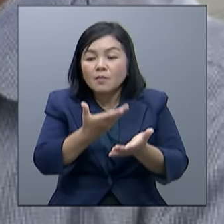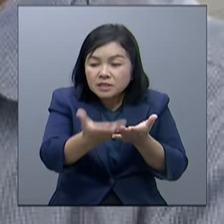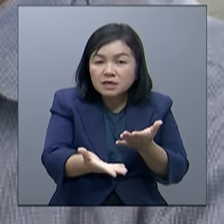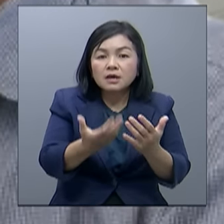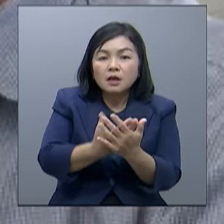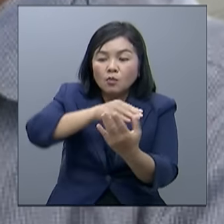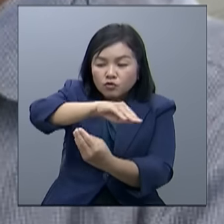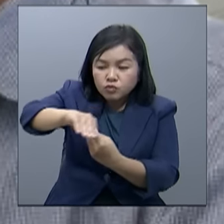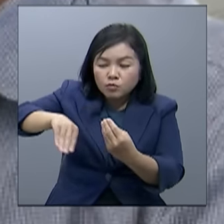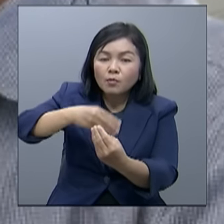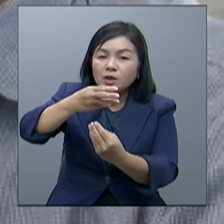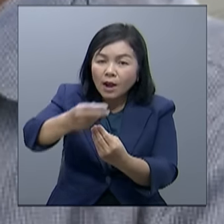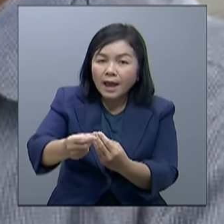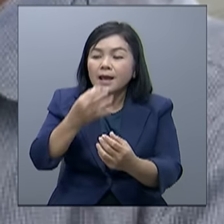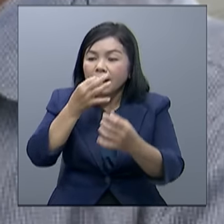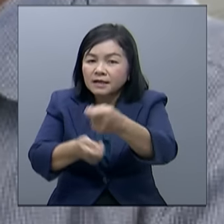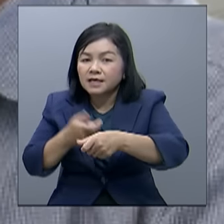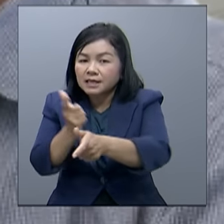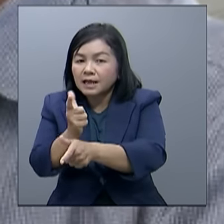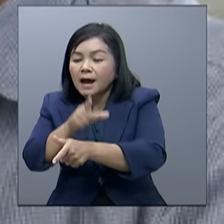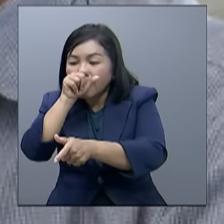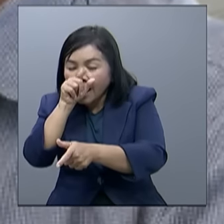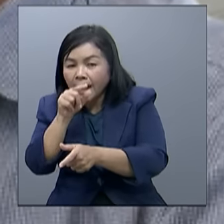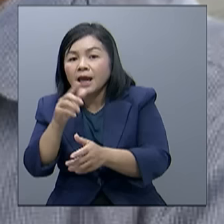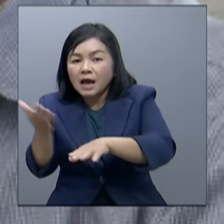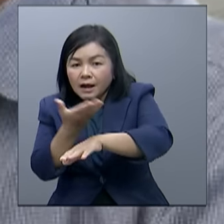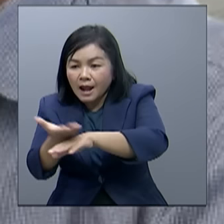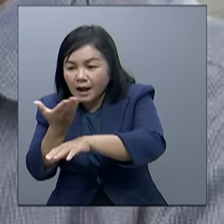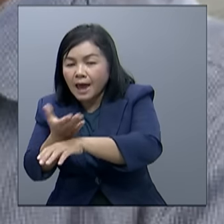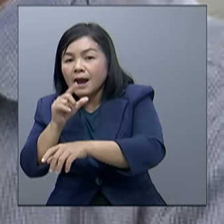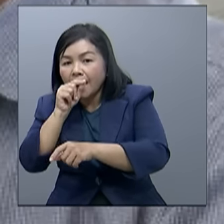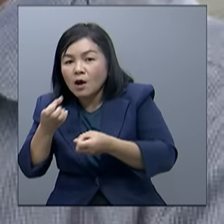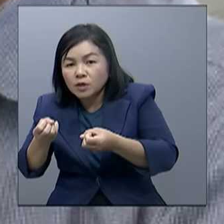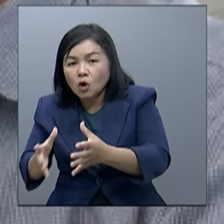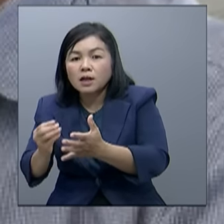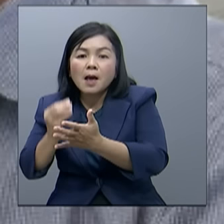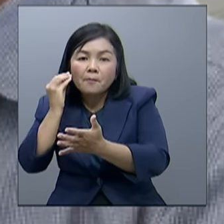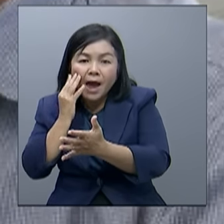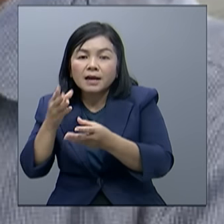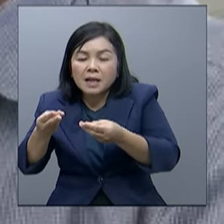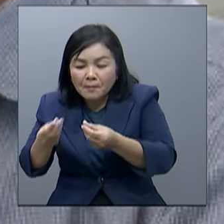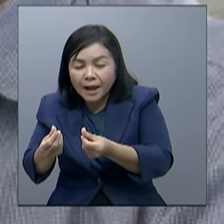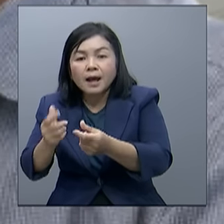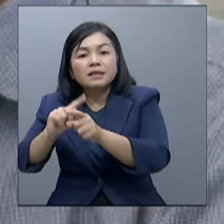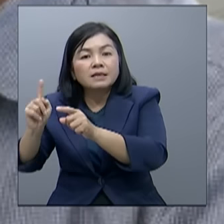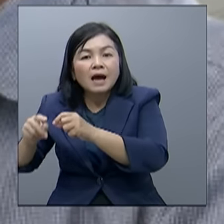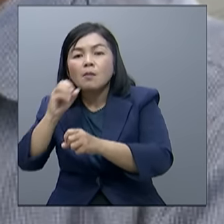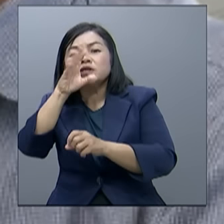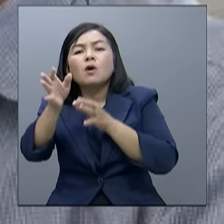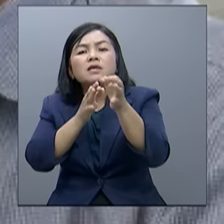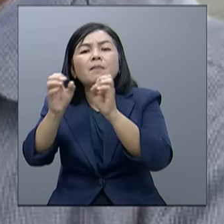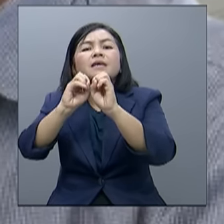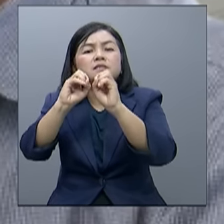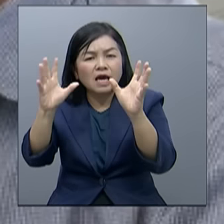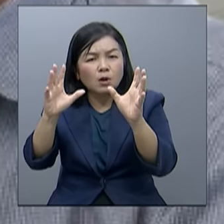ติกกี่บาทภาคเกษตรกี่บาทภาคแปรรูปกี่บาทภาคอุตสาหกรรมกี่บาทพวกนี้มันจะบอกได้ถ้าตัวนี้มาประกอบการดี